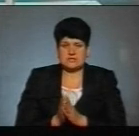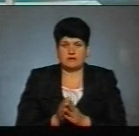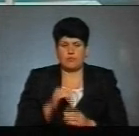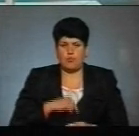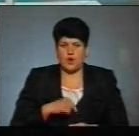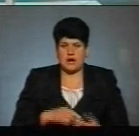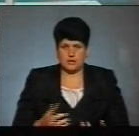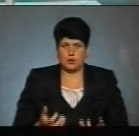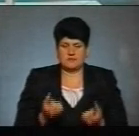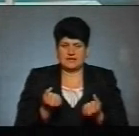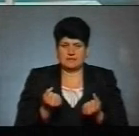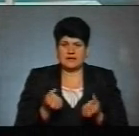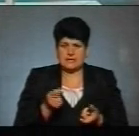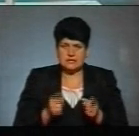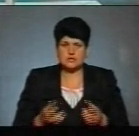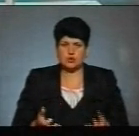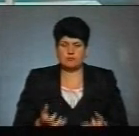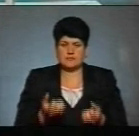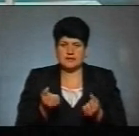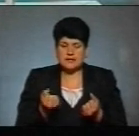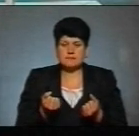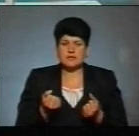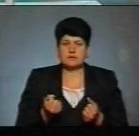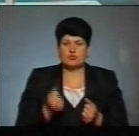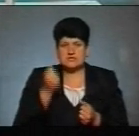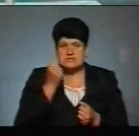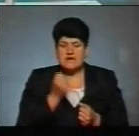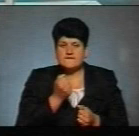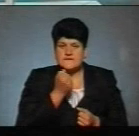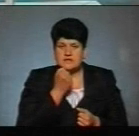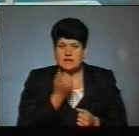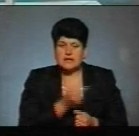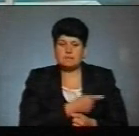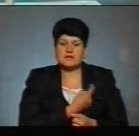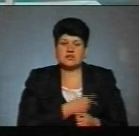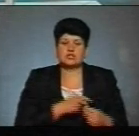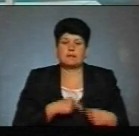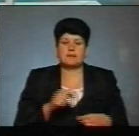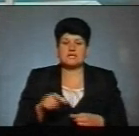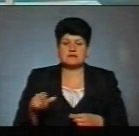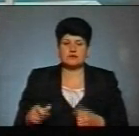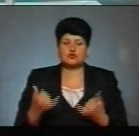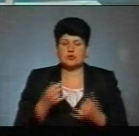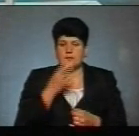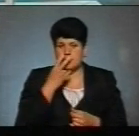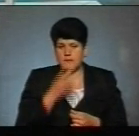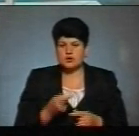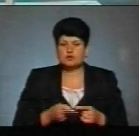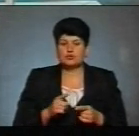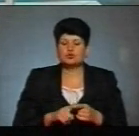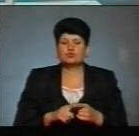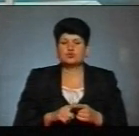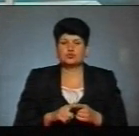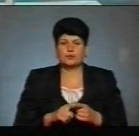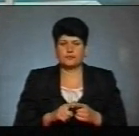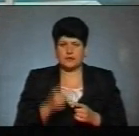підтримки, дійсно підтримки нас, бо тому що завдяки медичним працівникам сьогодні ми бачимо ту картину, яка є, тобто